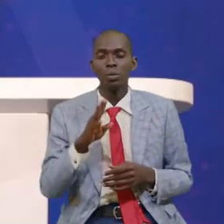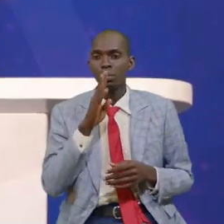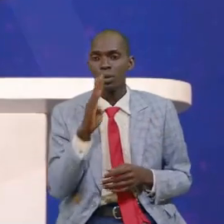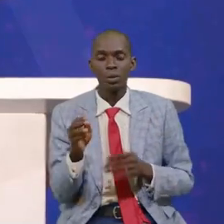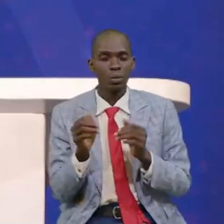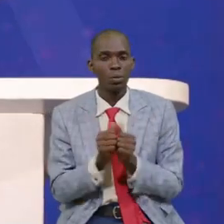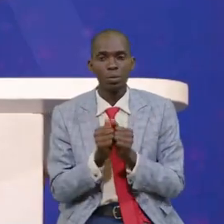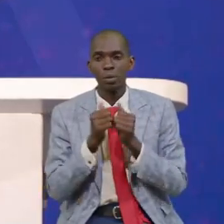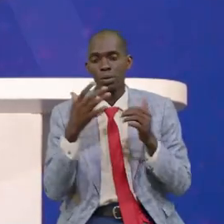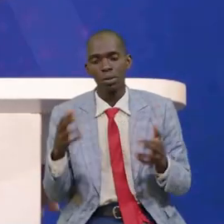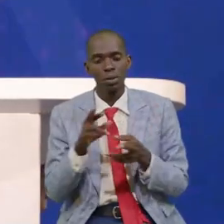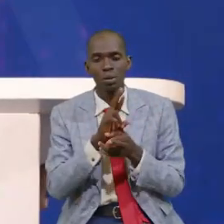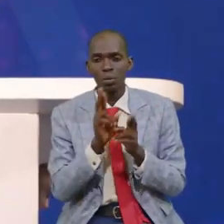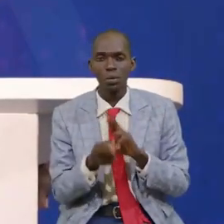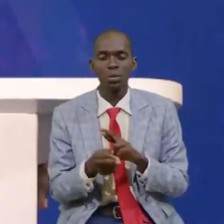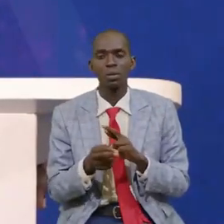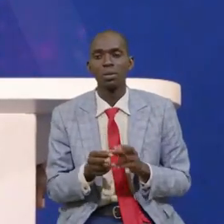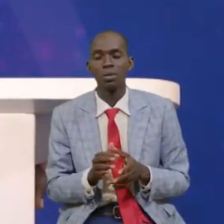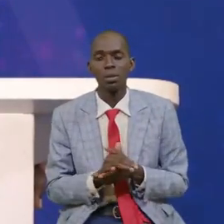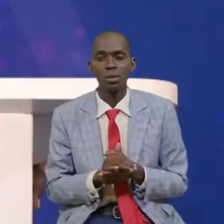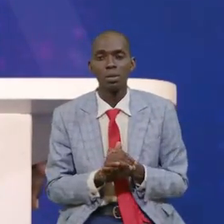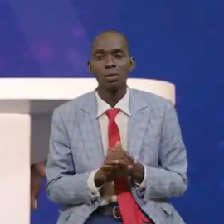sera sans repentance.